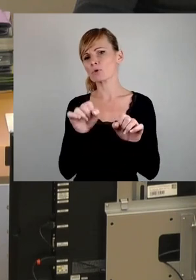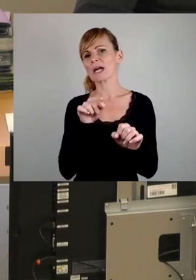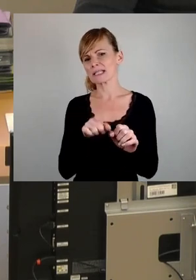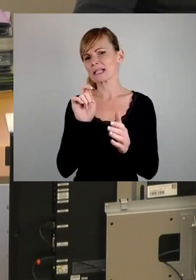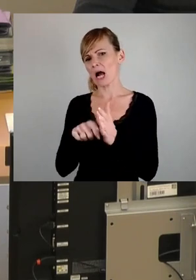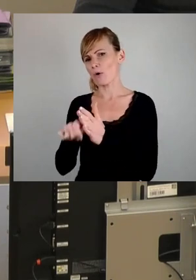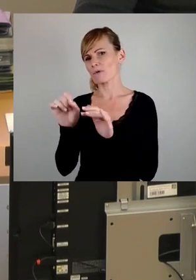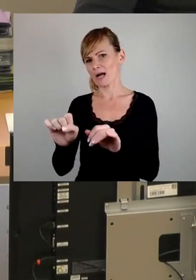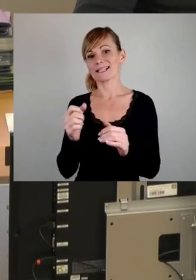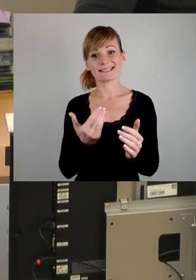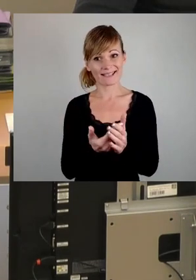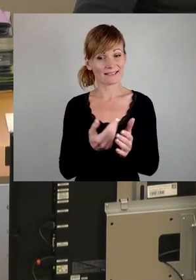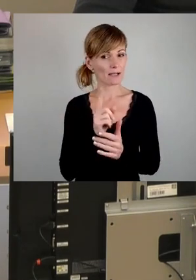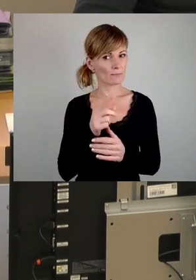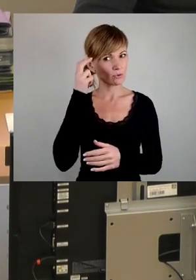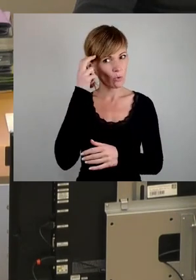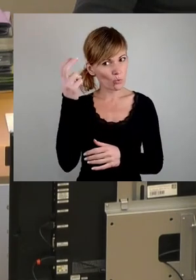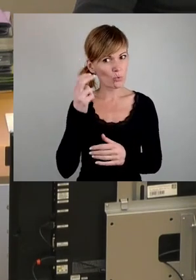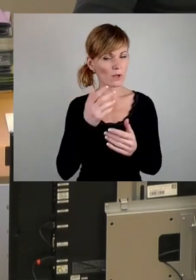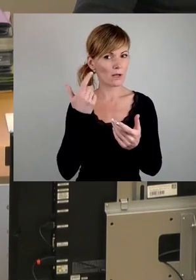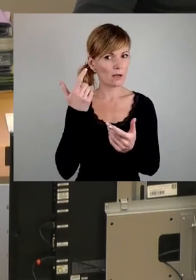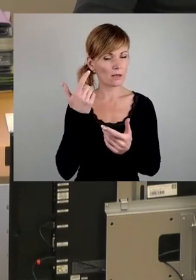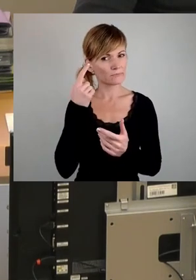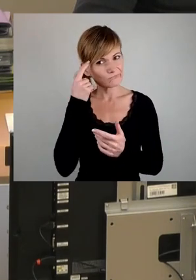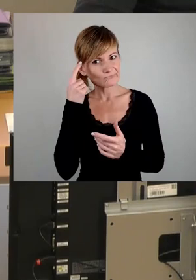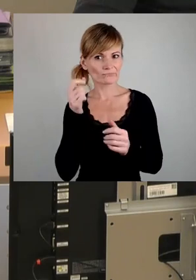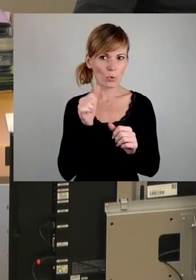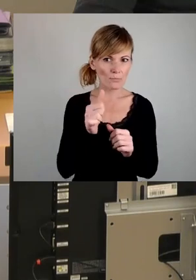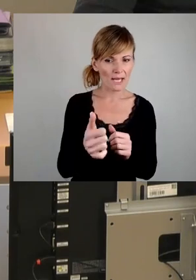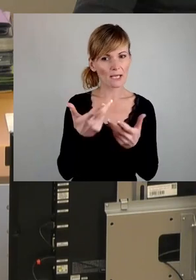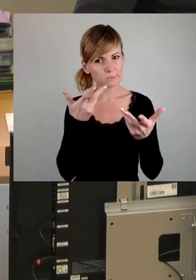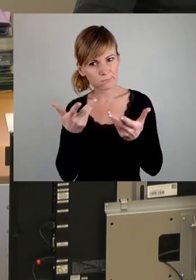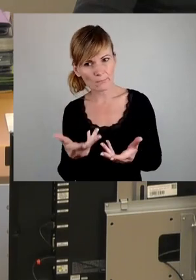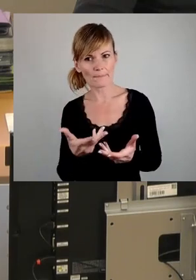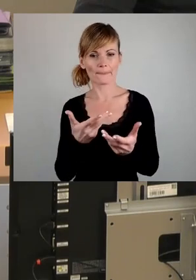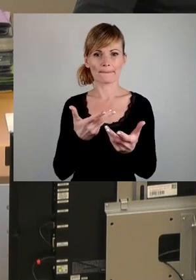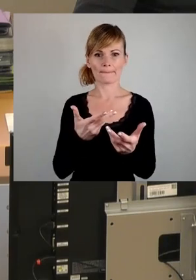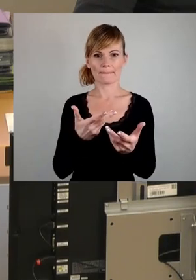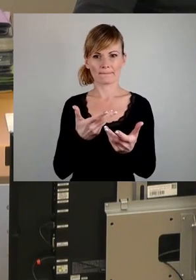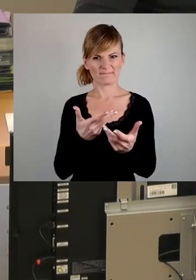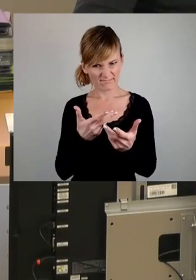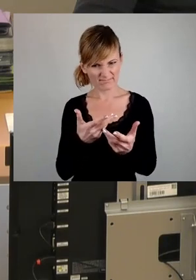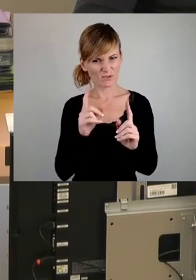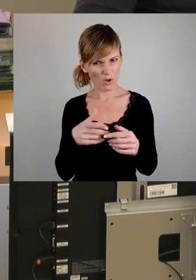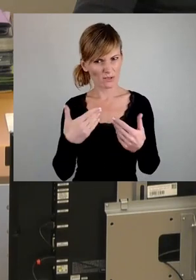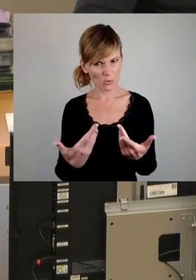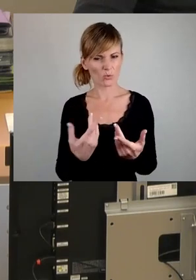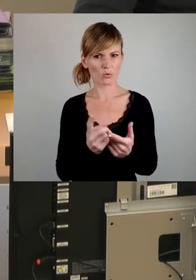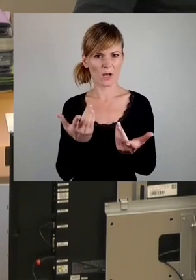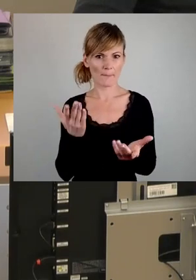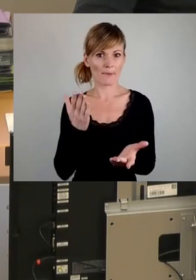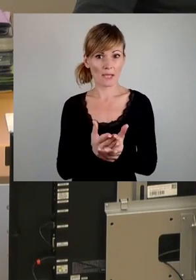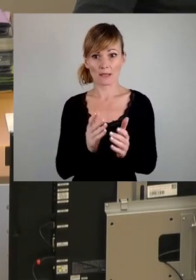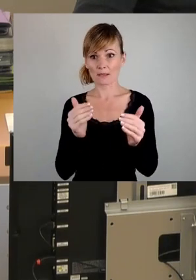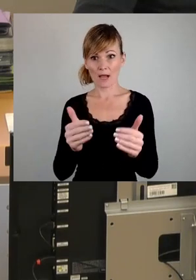muss man, glaube ich, wirklich klug abwägen, ob man da wirklich sich auf diesen Pfad auch einlässt, weil am Ende kann auch in einer Nachverhandlung auch ein